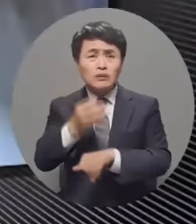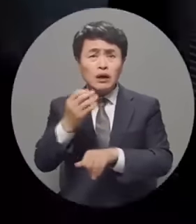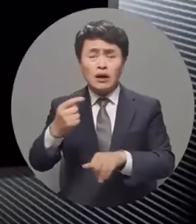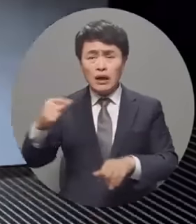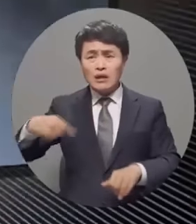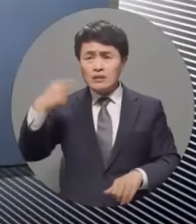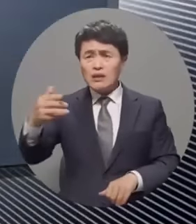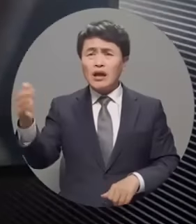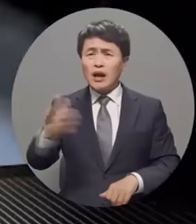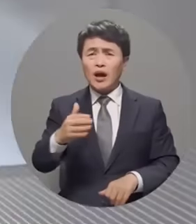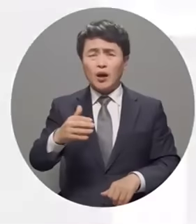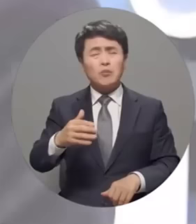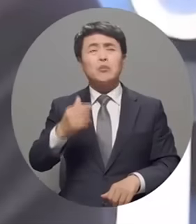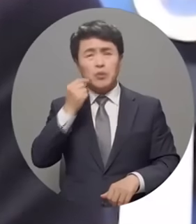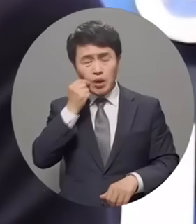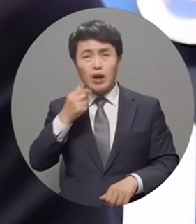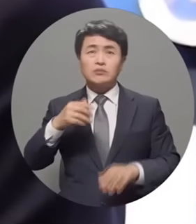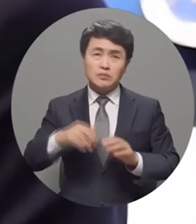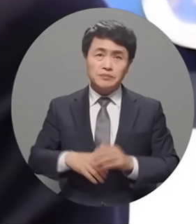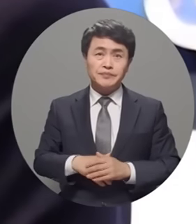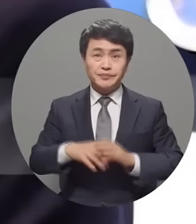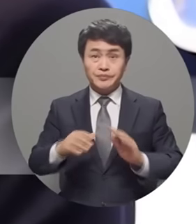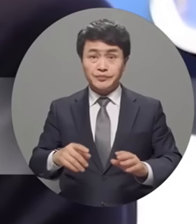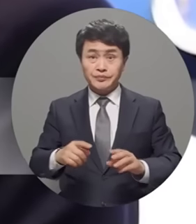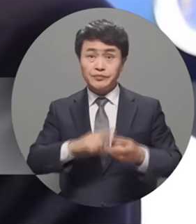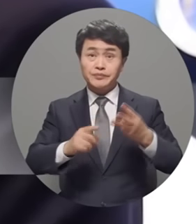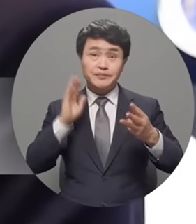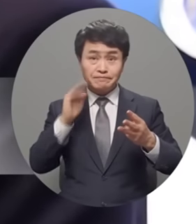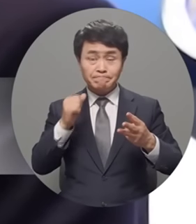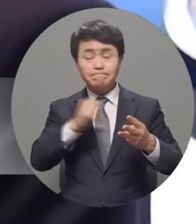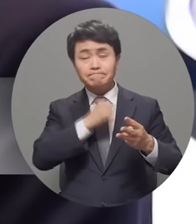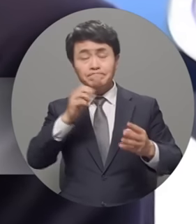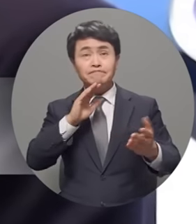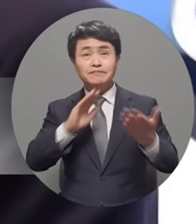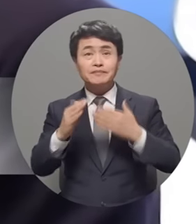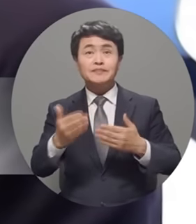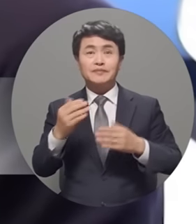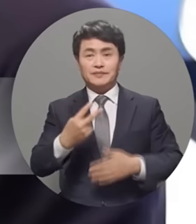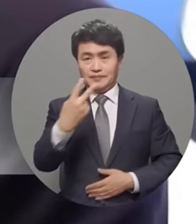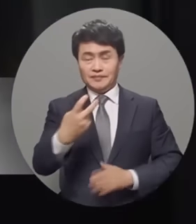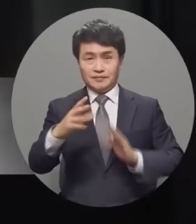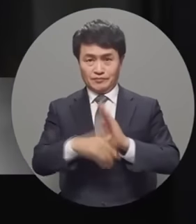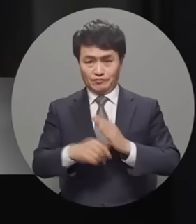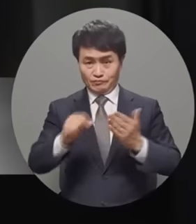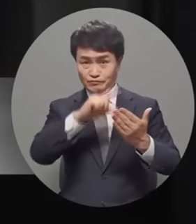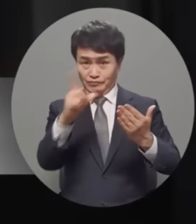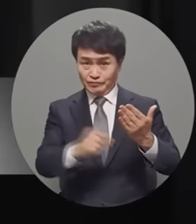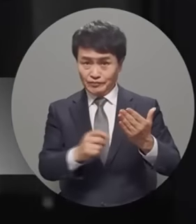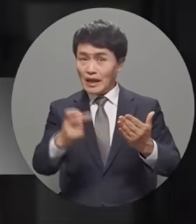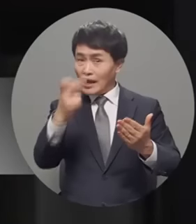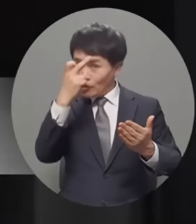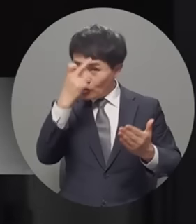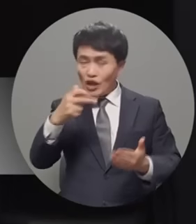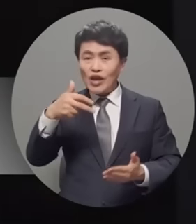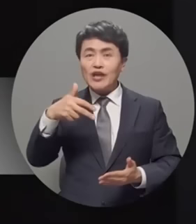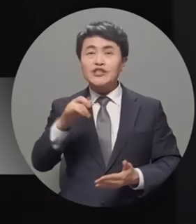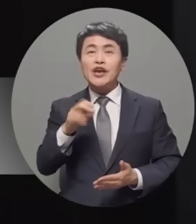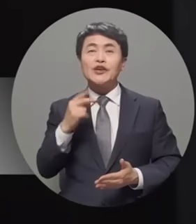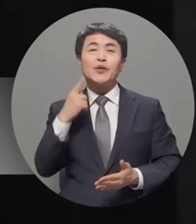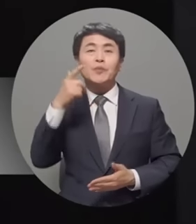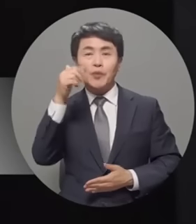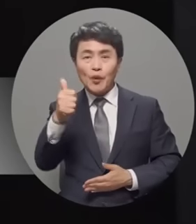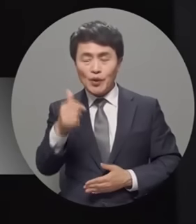다음부터는 못 돼도. 윤석열 대통령 당선 이후인 지난 2022년 9월 최재형 목사가 김 여사가